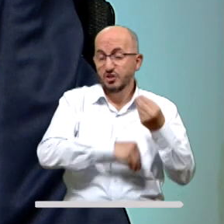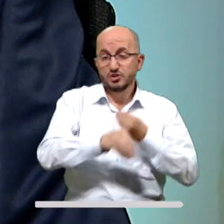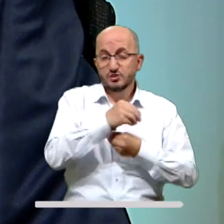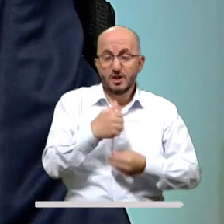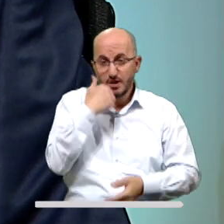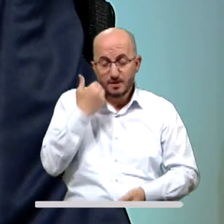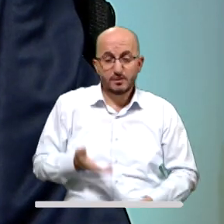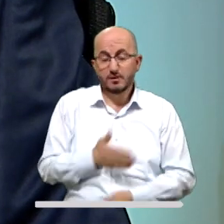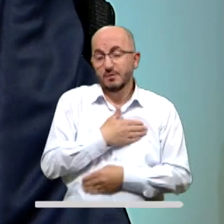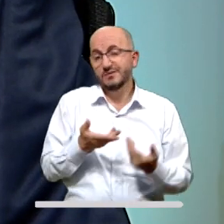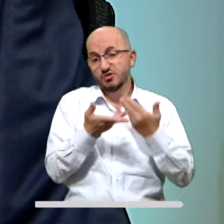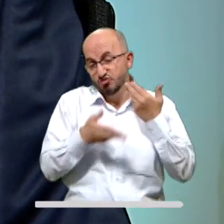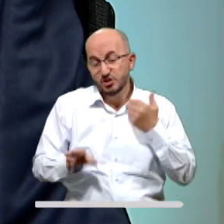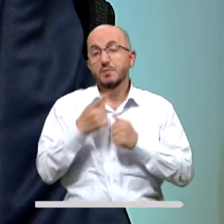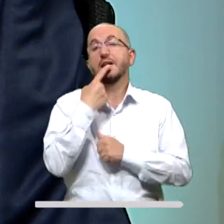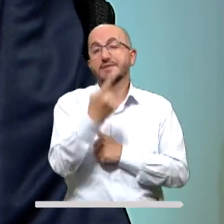demek